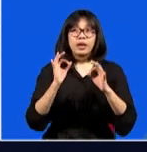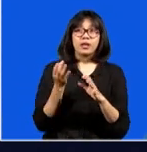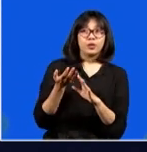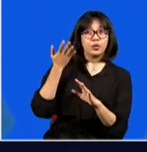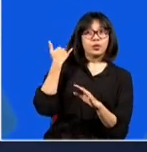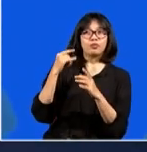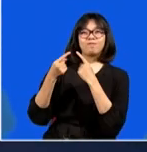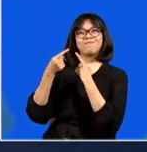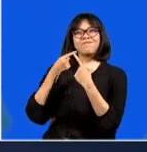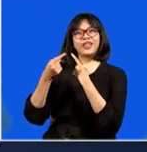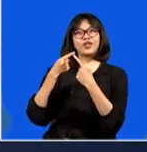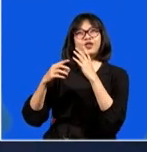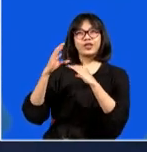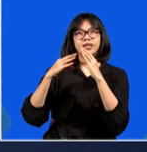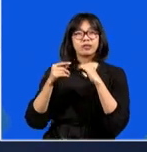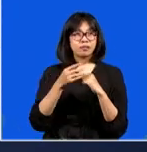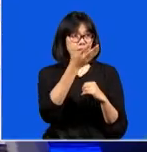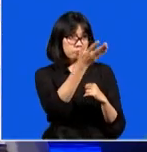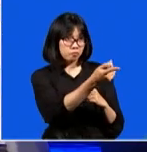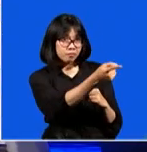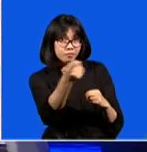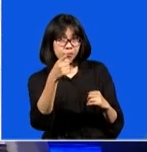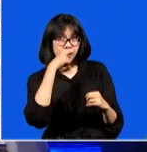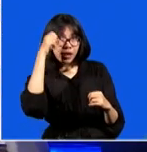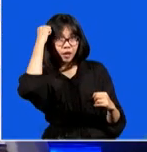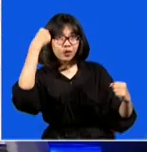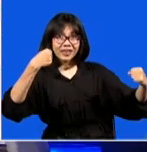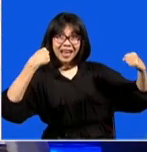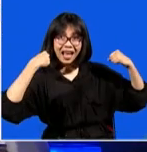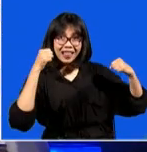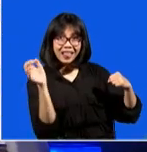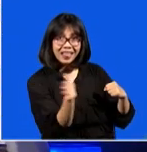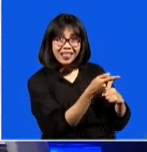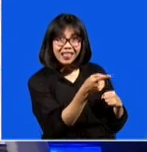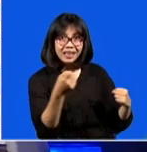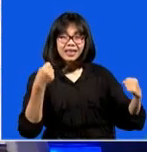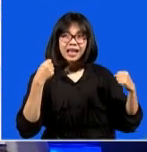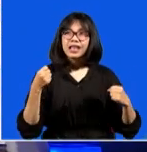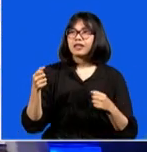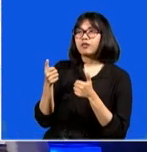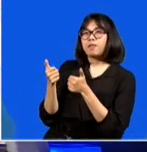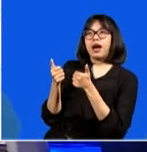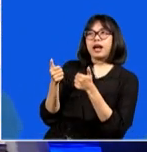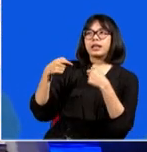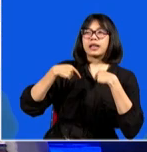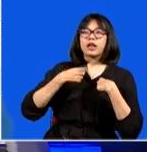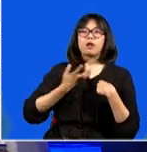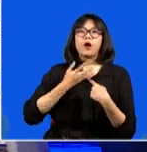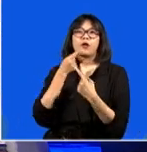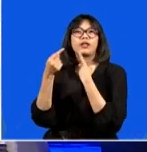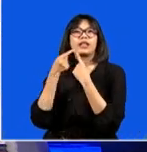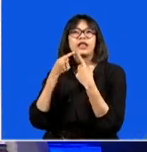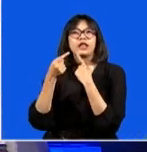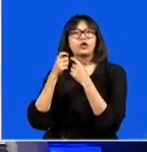di Instagram juga apa kabar bapak ibu semua Baik baik ini kita diskusi encer aja ya